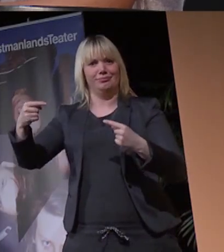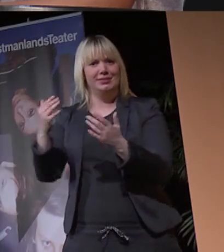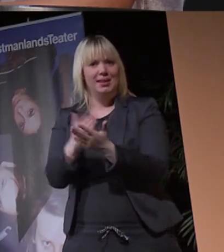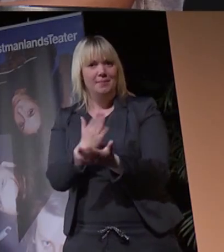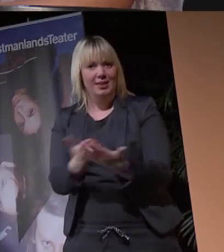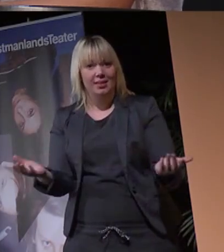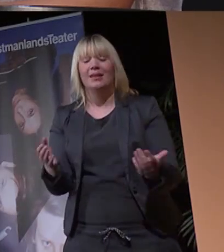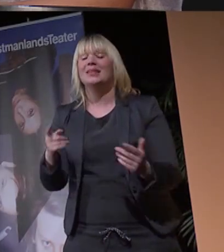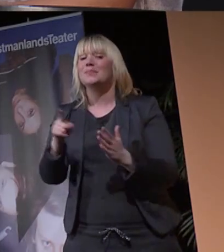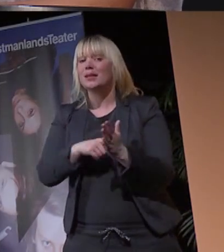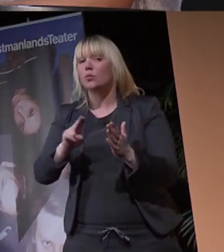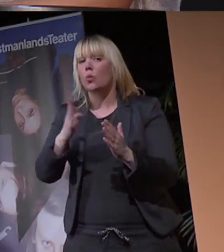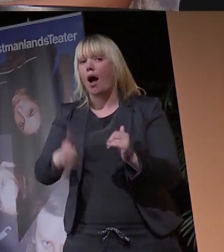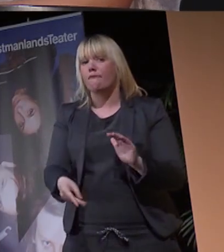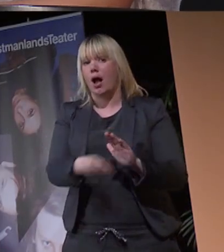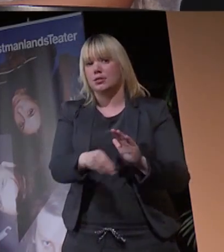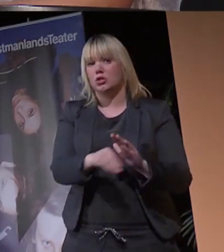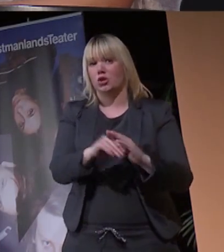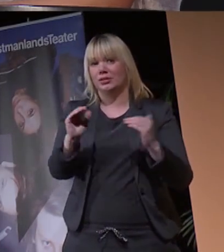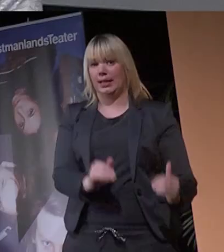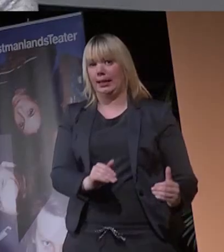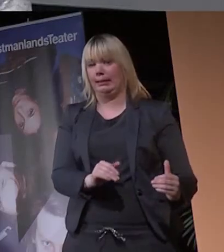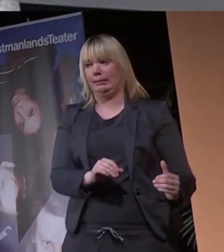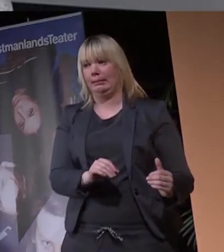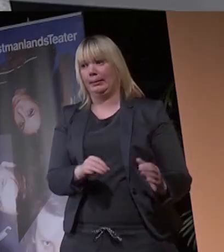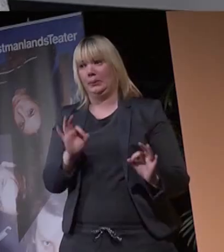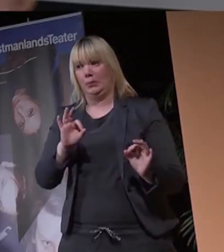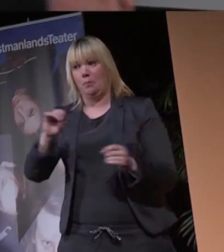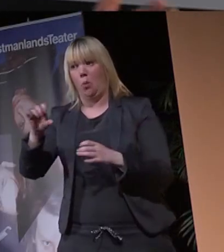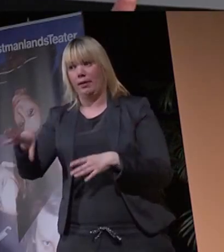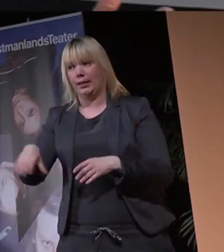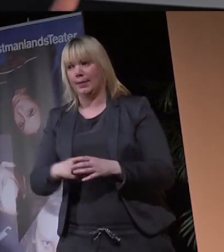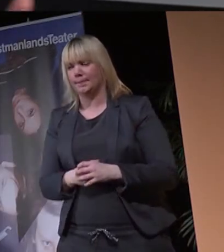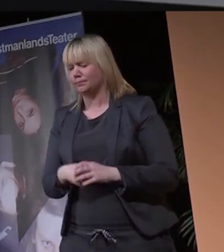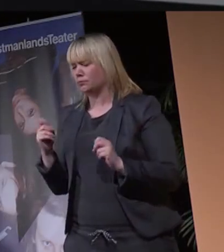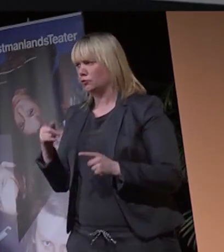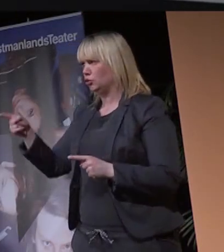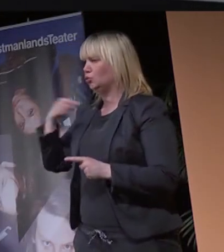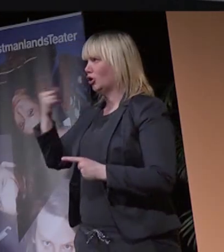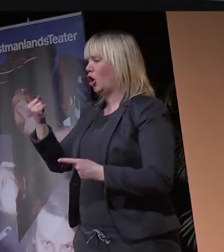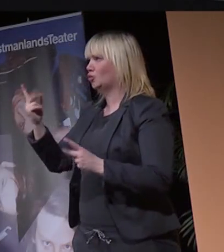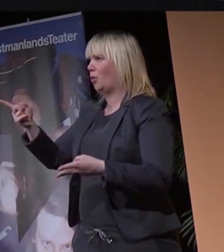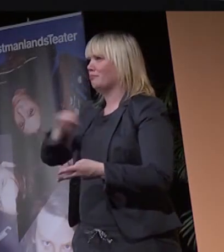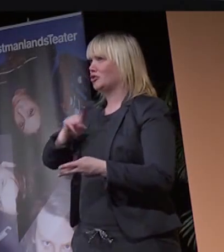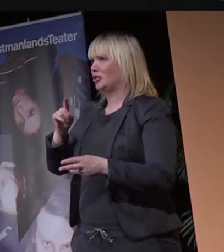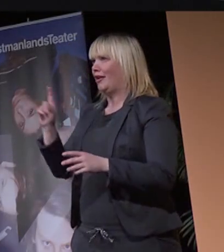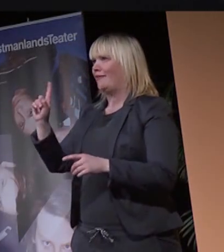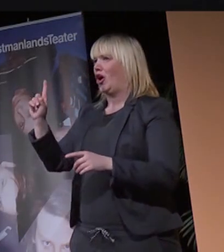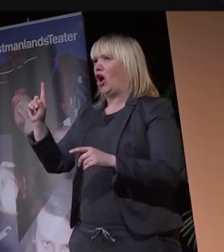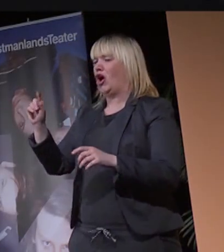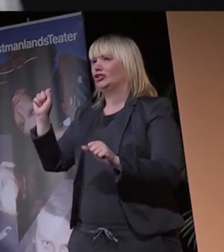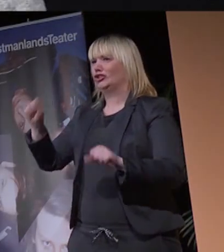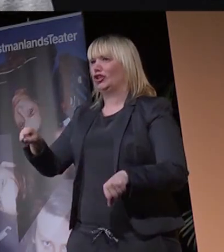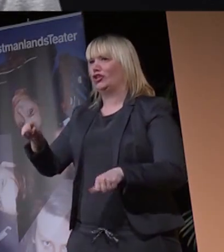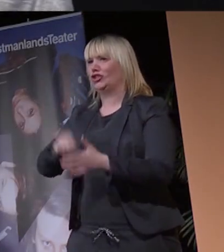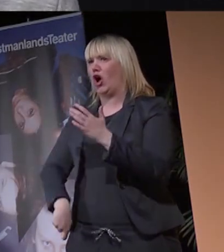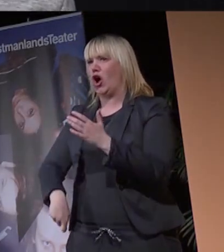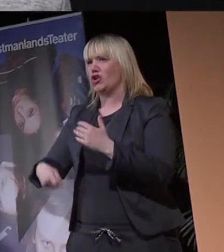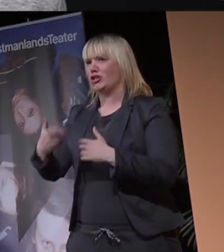med de sänkta anslagen. Ja. Nu, ja, jag får börja svara. Du sa väldigt mycket nu. Ja, men... jag pratar lika mycket som